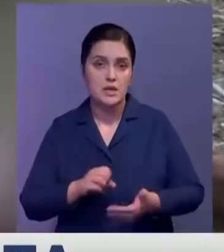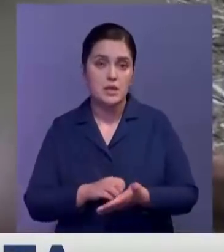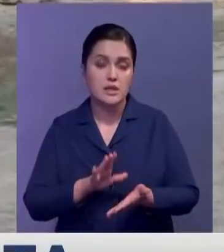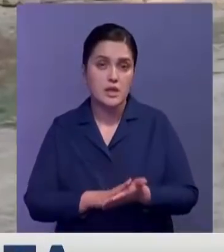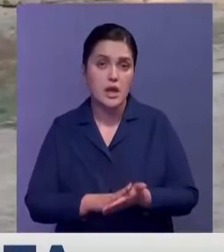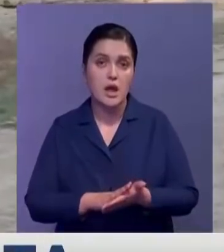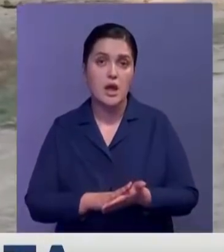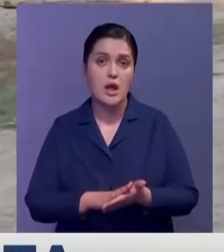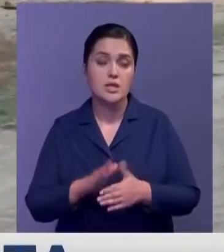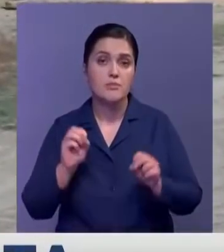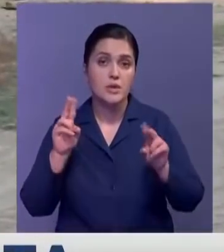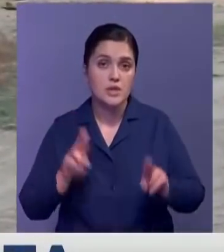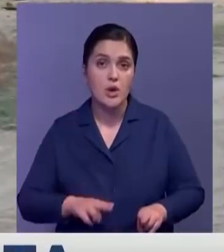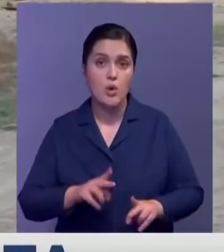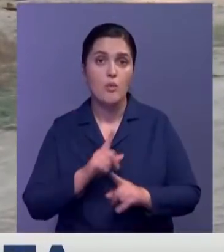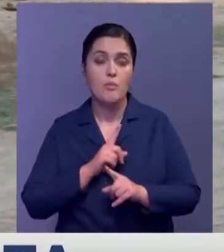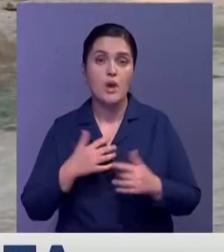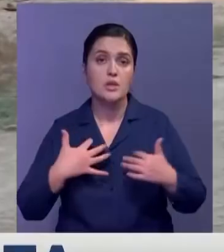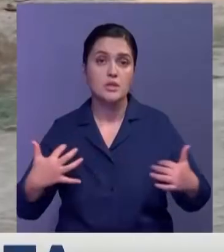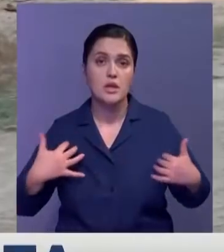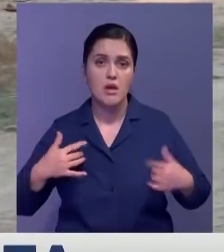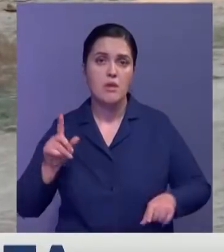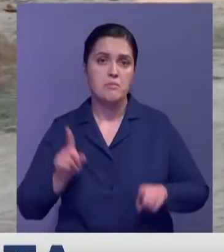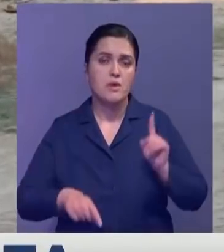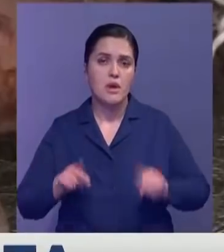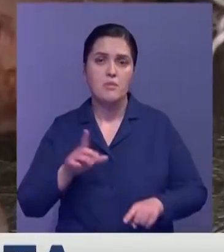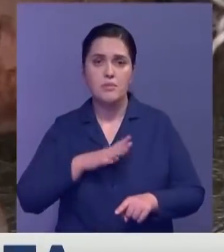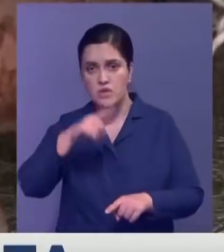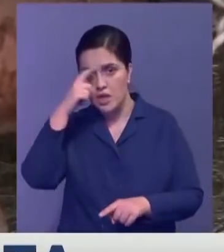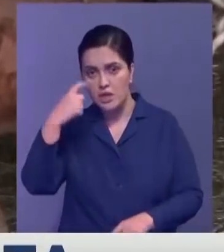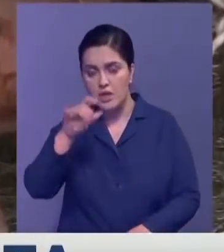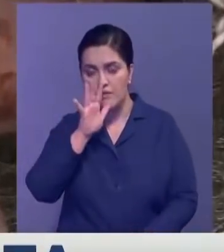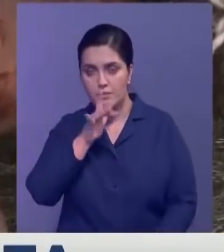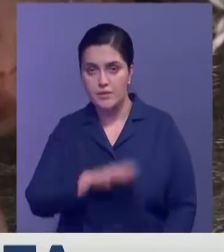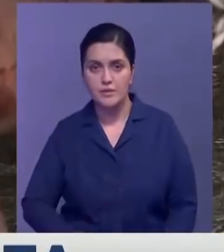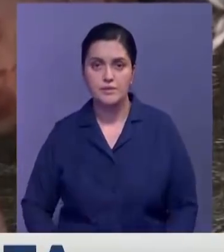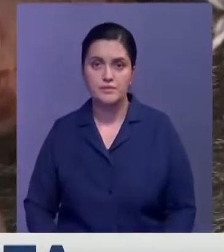словам специалистов, падеж скота в регионе фиксируется периодически, особенно в жаркий период.